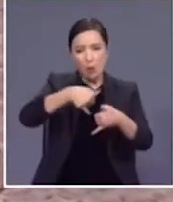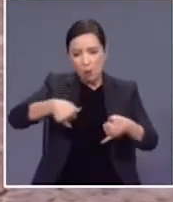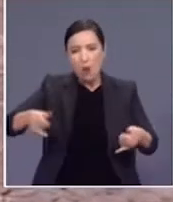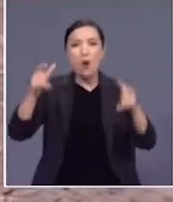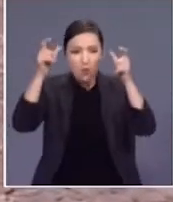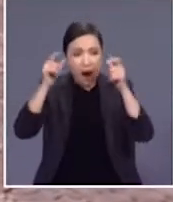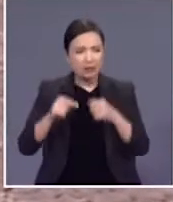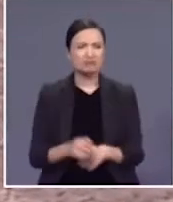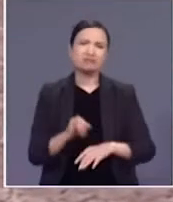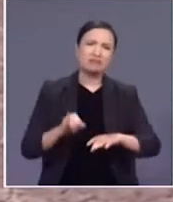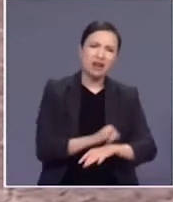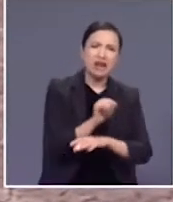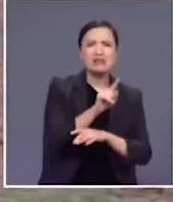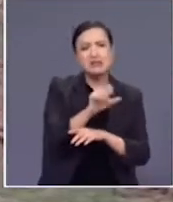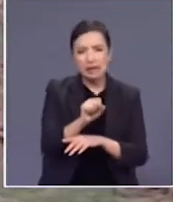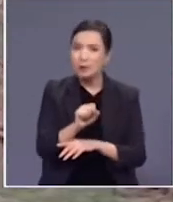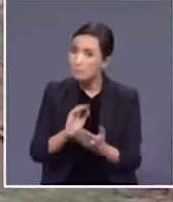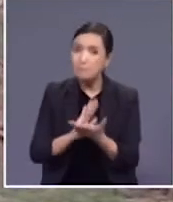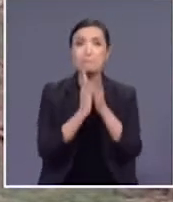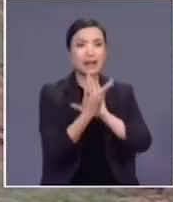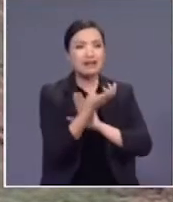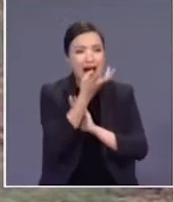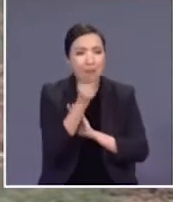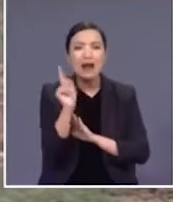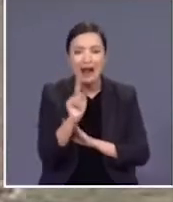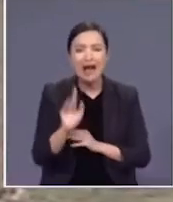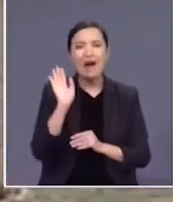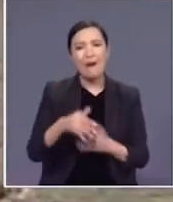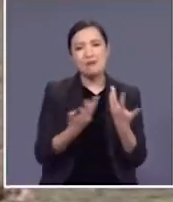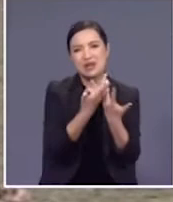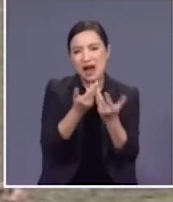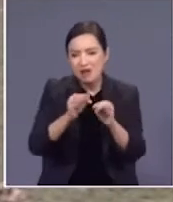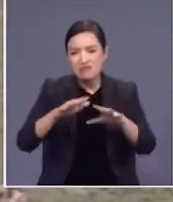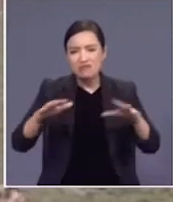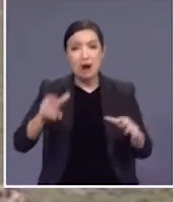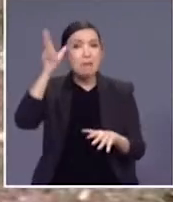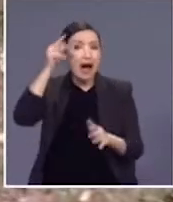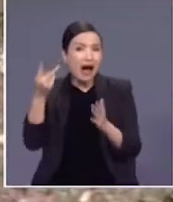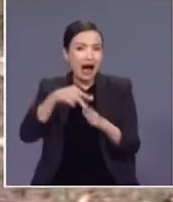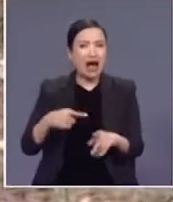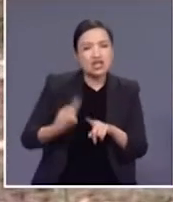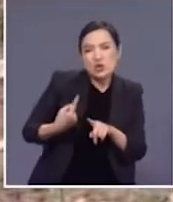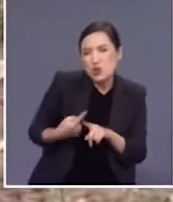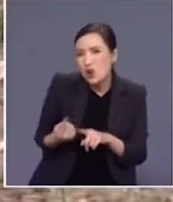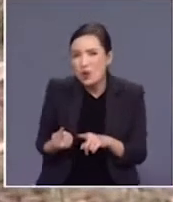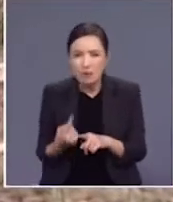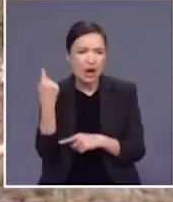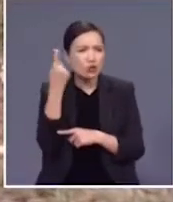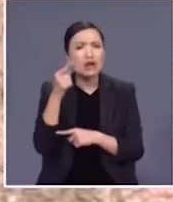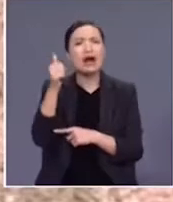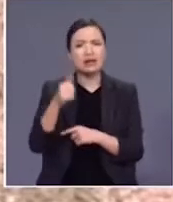100,000 ไร่ก็จะกลายเป็นทุ่งหญ้าขนาดใหญ่หาม้ามาให้เจ้าขี่เป็นแหล่งท่องเที่ยวก็ได้และรัฐบาลก็ไม่ต้องหวานเงินแก้ปัญหาภัย